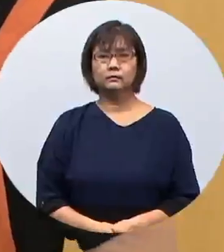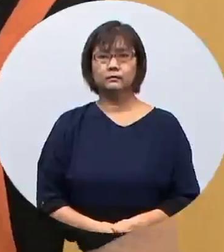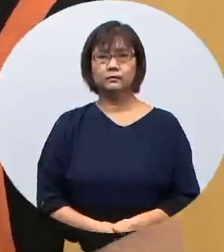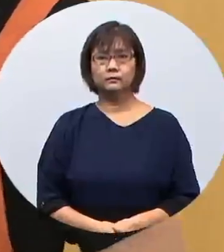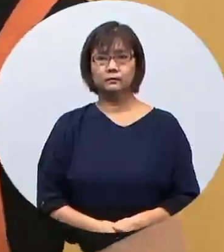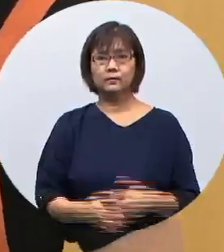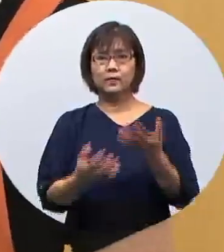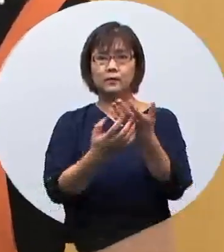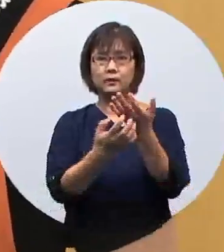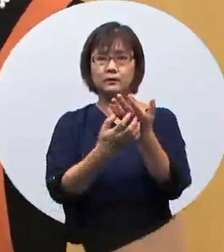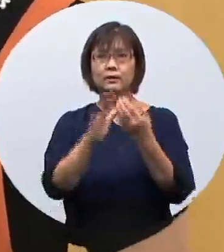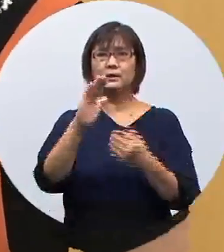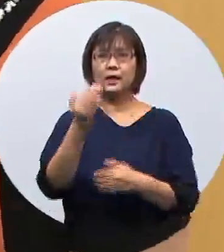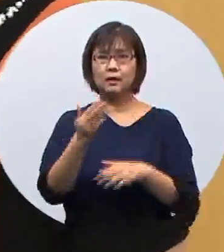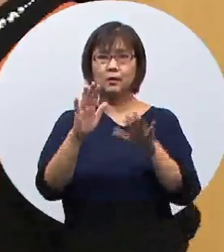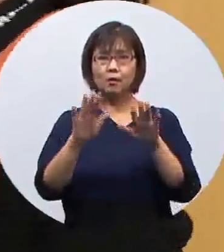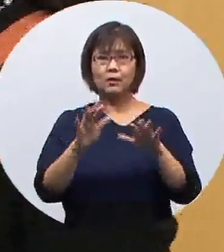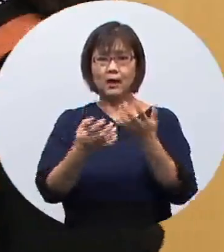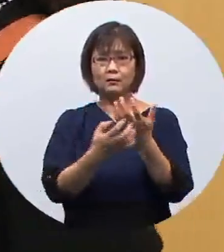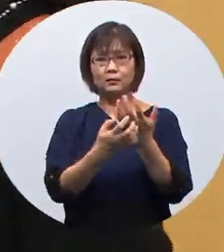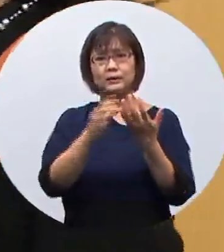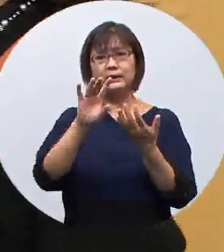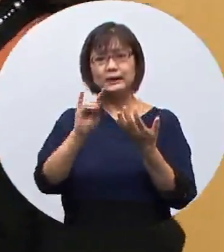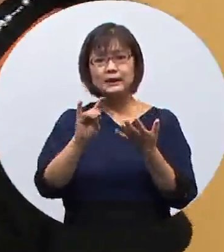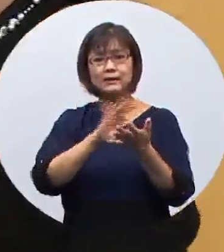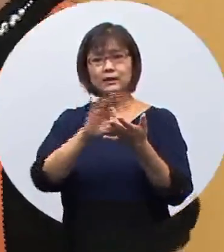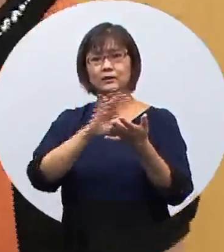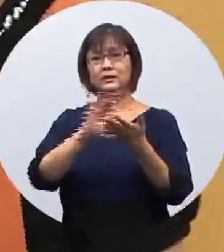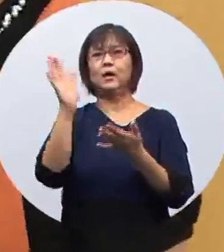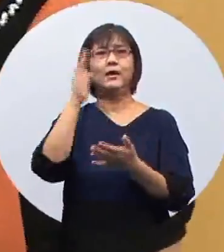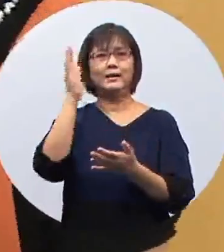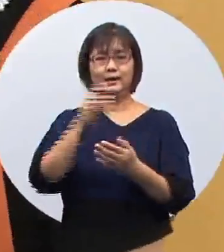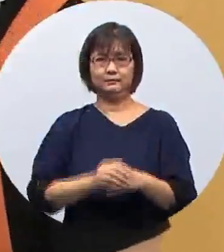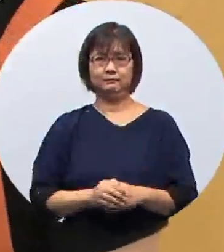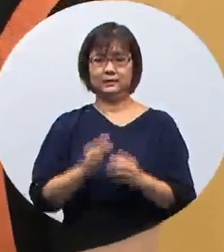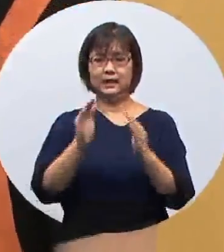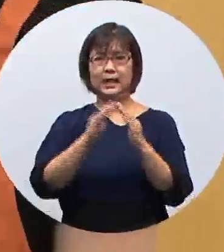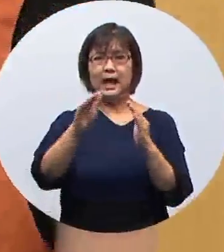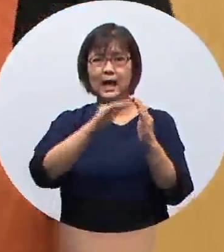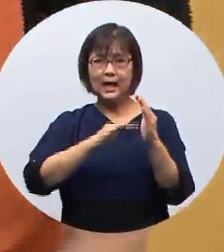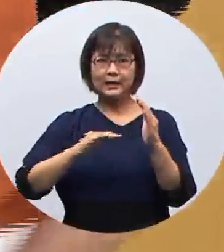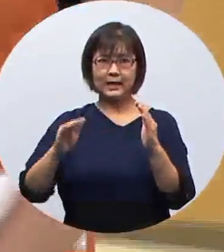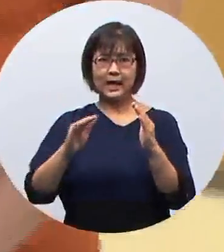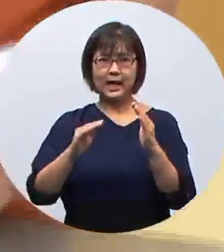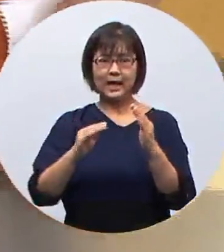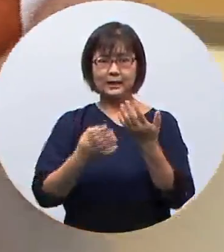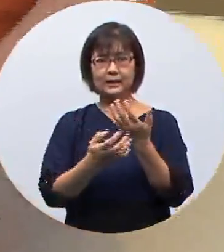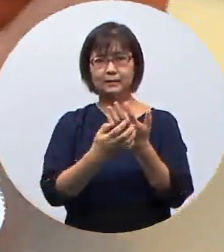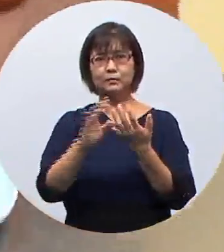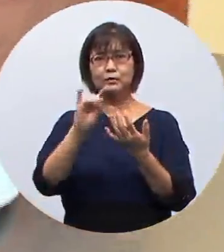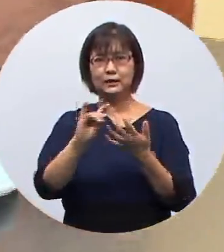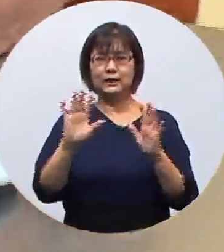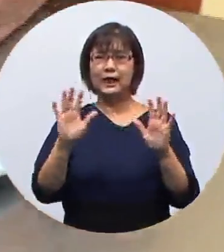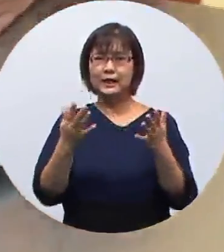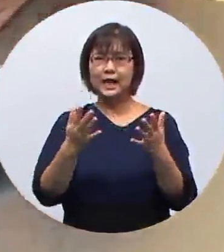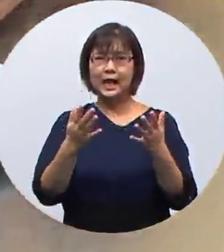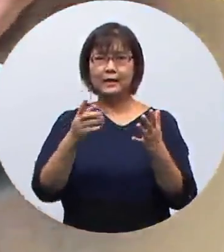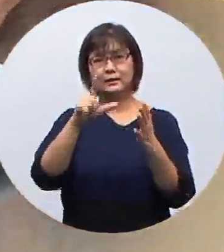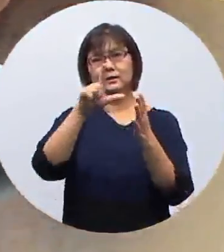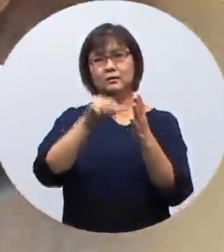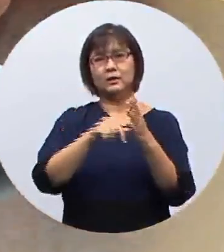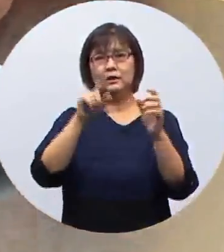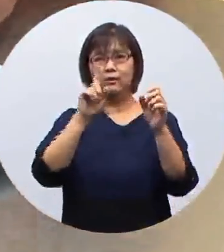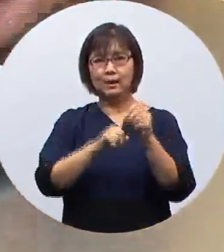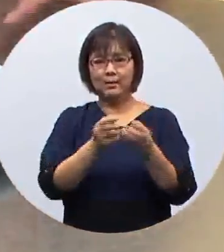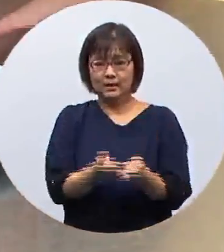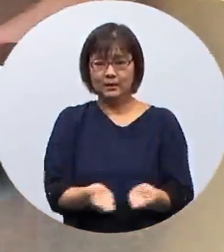それでは蒸していくんですが、今回は蒸し器を使わないんですよね。 はい、今回は家庭に蒸し器がなくても作れるように鍋を使